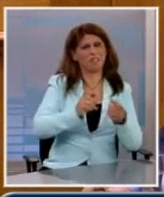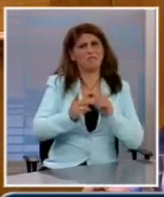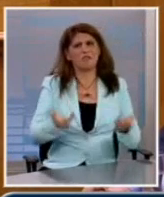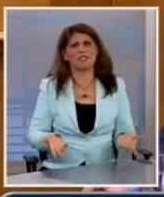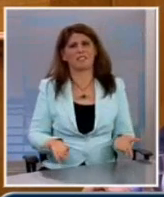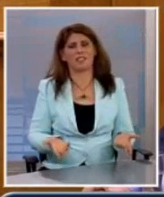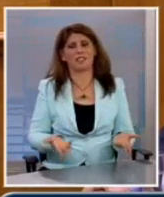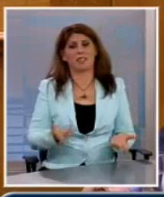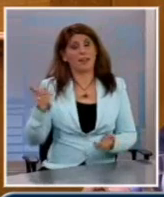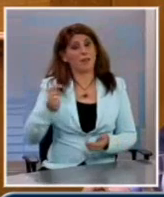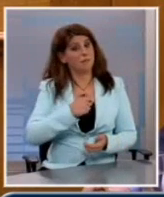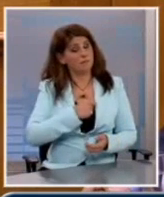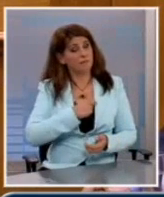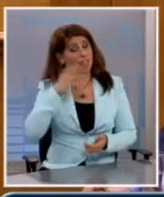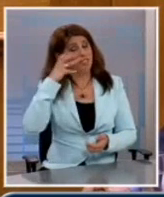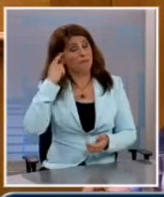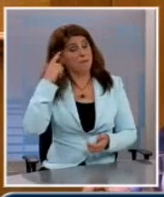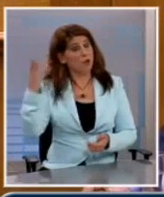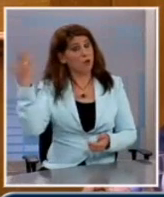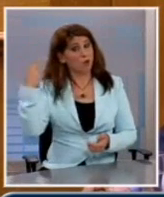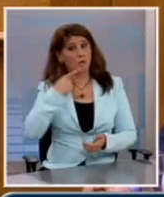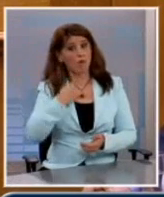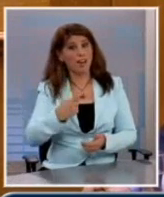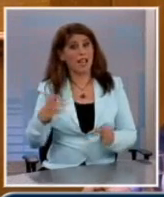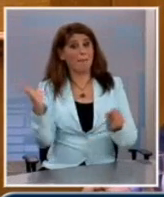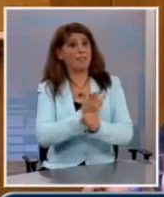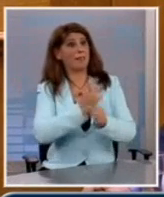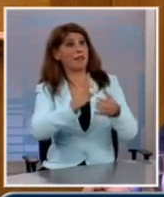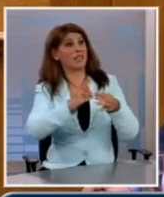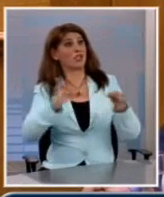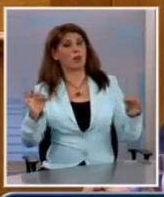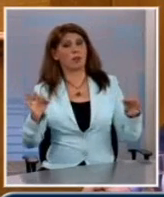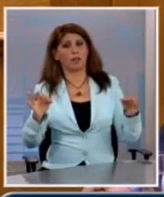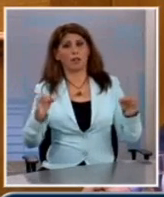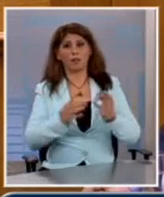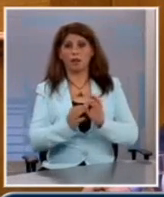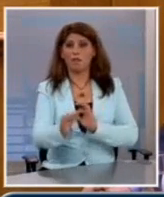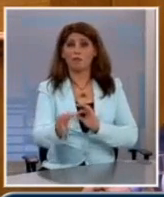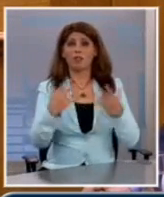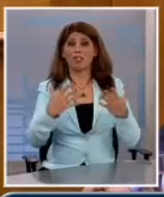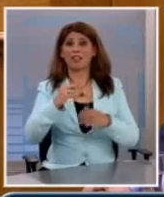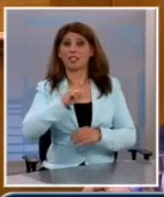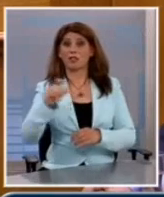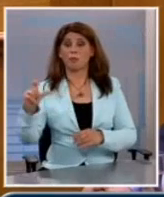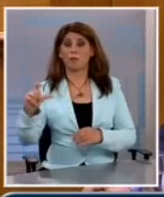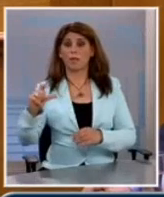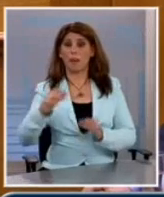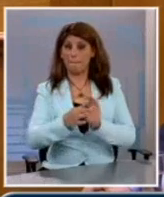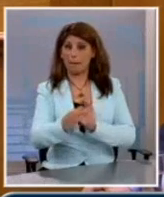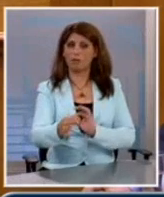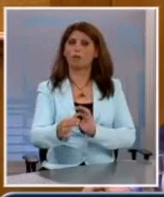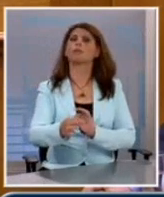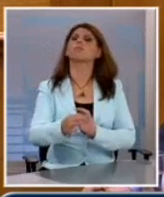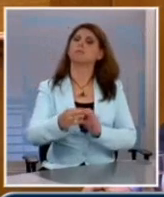θεωρούσατε, σας θυμίζω τότε, που λέγατε success story και εφαρμόζατε 10 δις μέτρα, υλοποιήσιμα